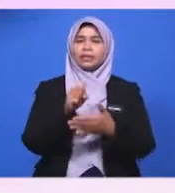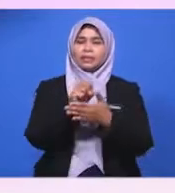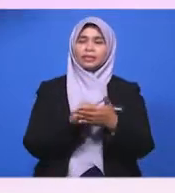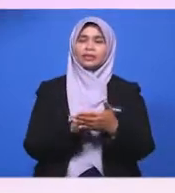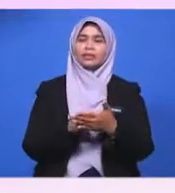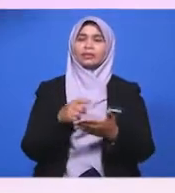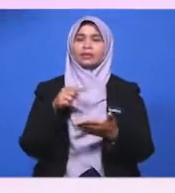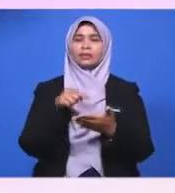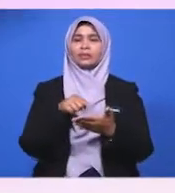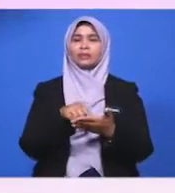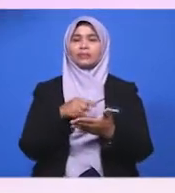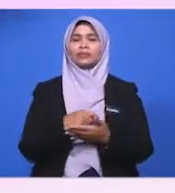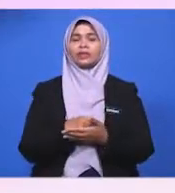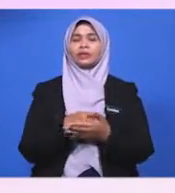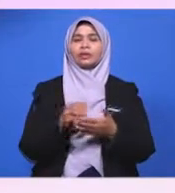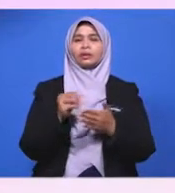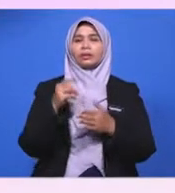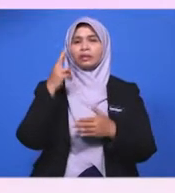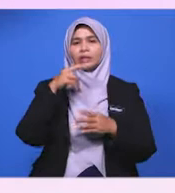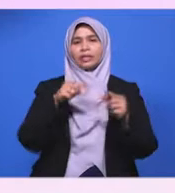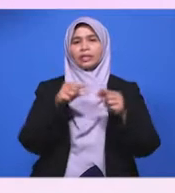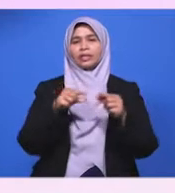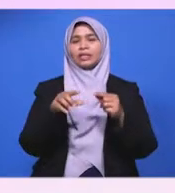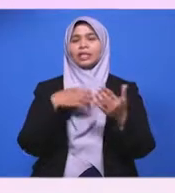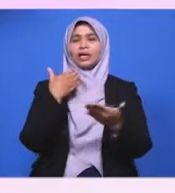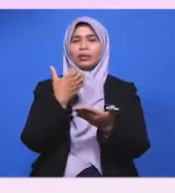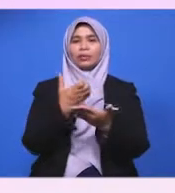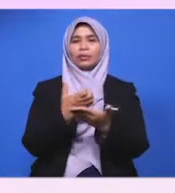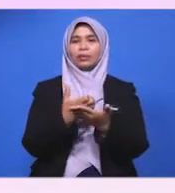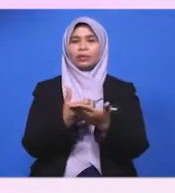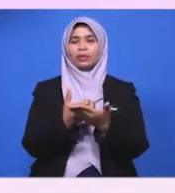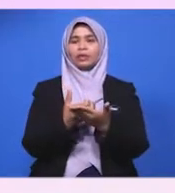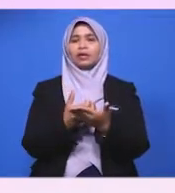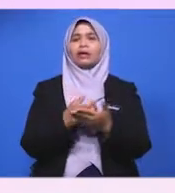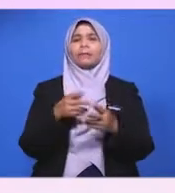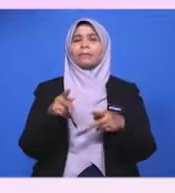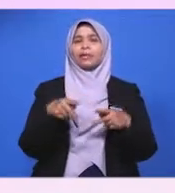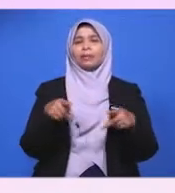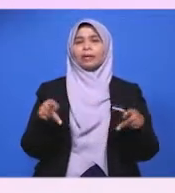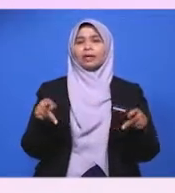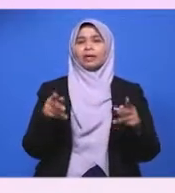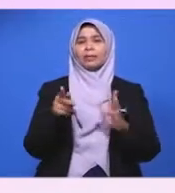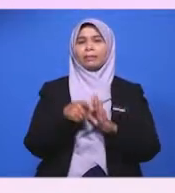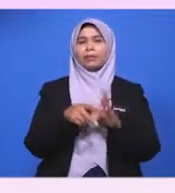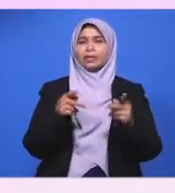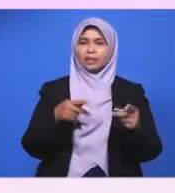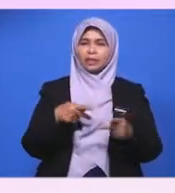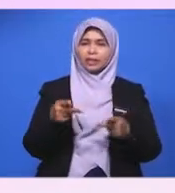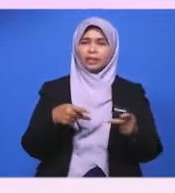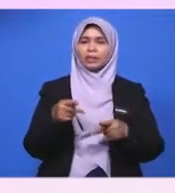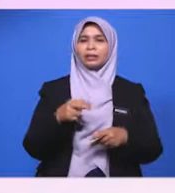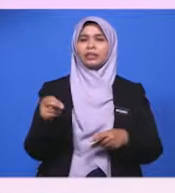yang ketiga ini merupakan kegiatan ekonomi yang menawarkan